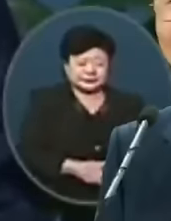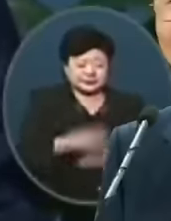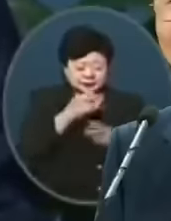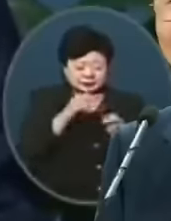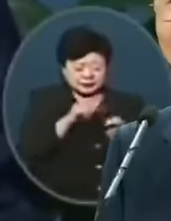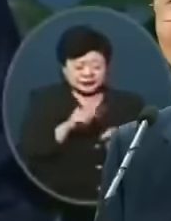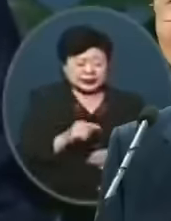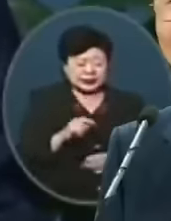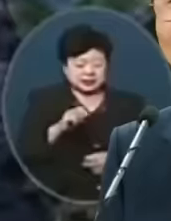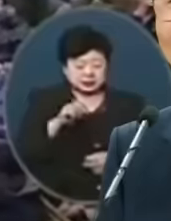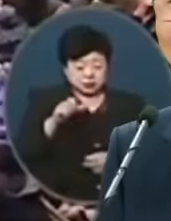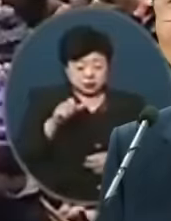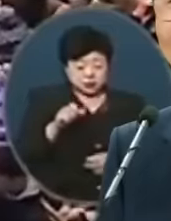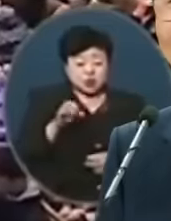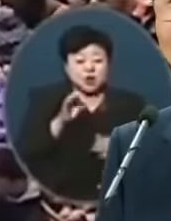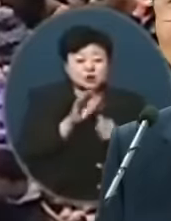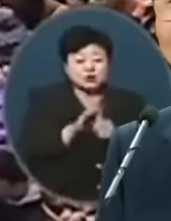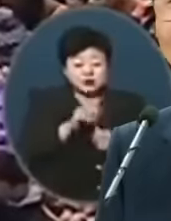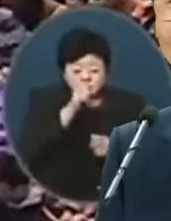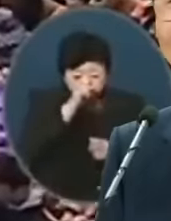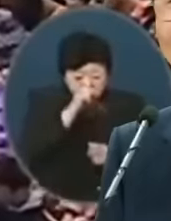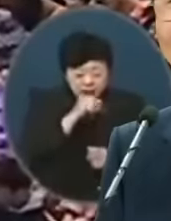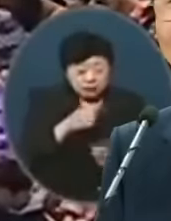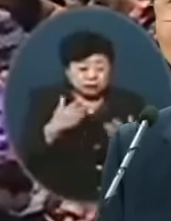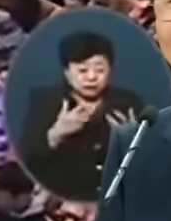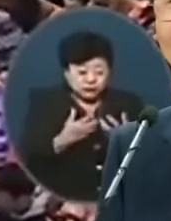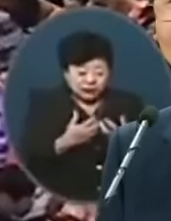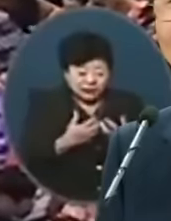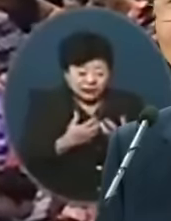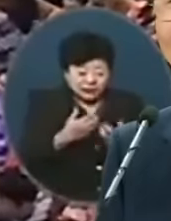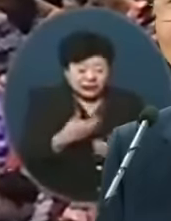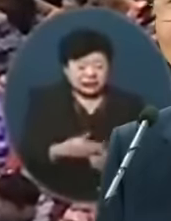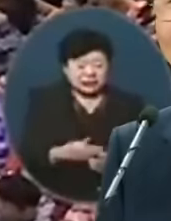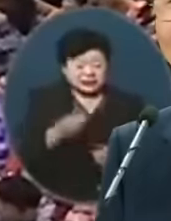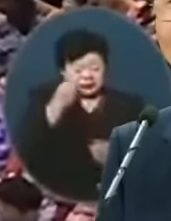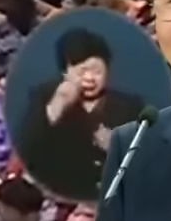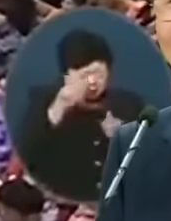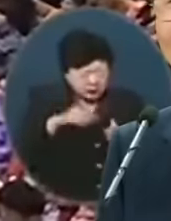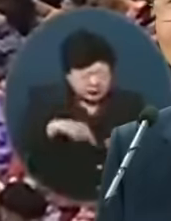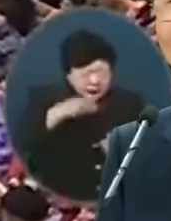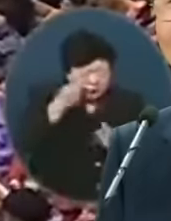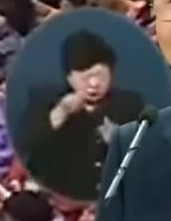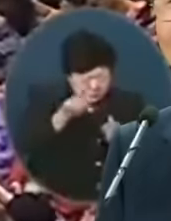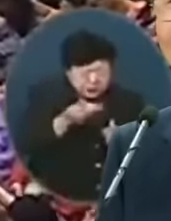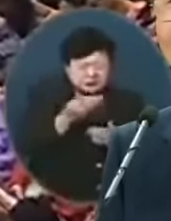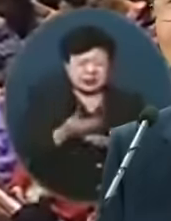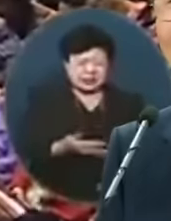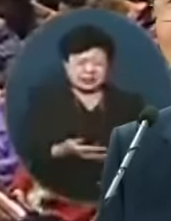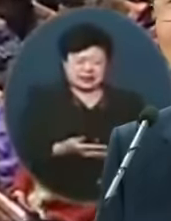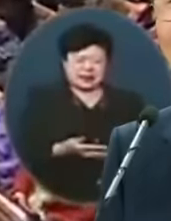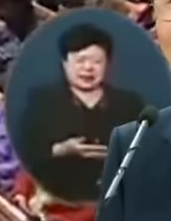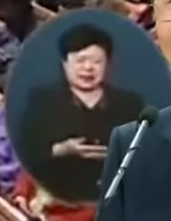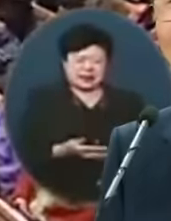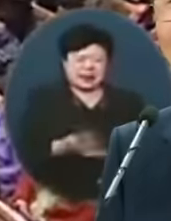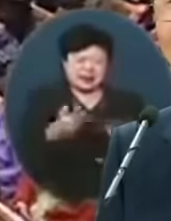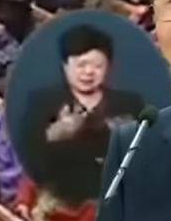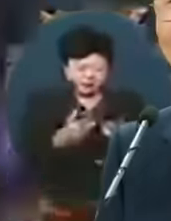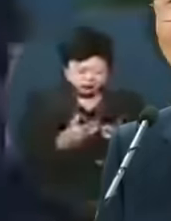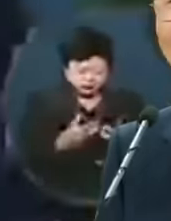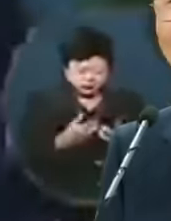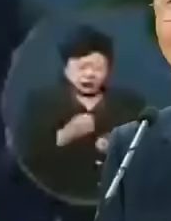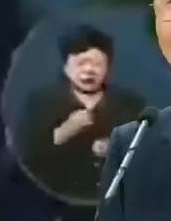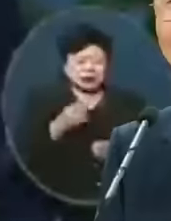잠언서 11장 25절에 구제를 좋아하는 자는 풍족하여 질 것이요 남을 윤택해 하는 자는 자기도 윤택하여 지라. 풍족하게